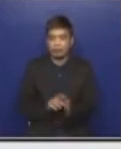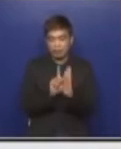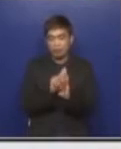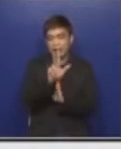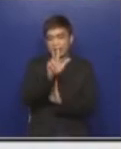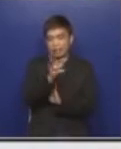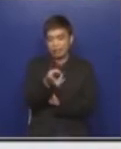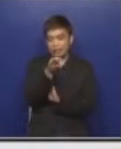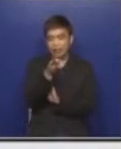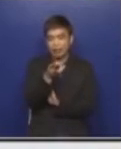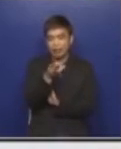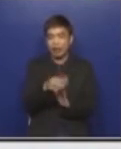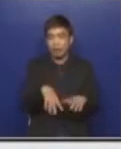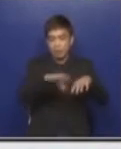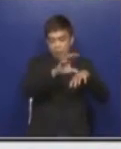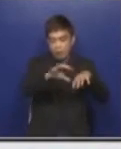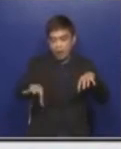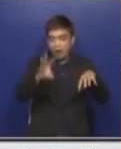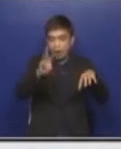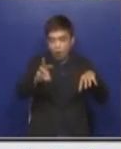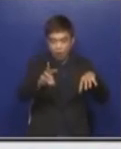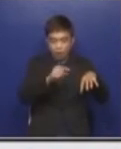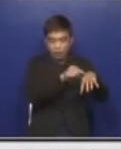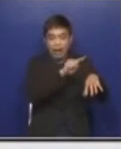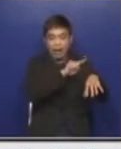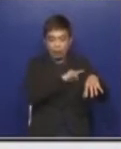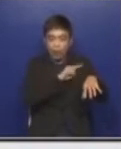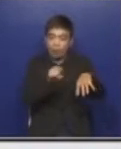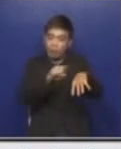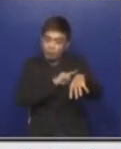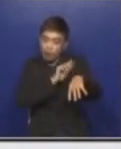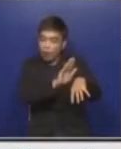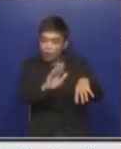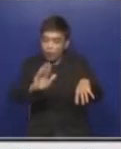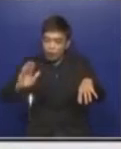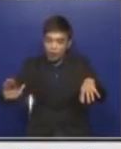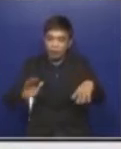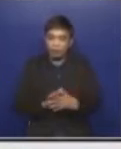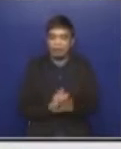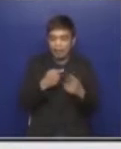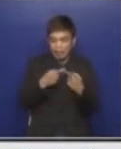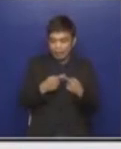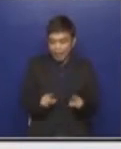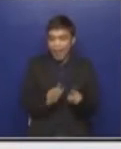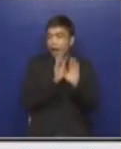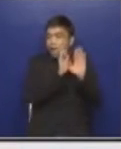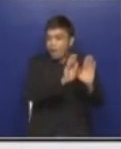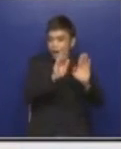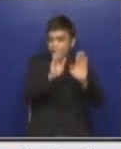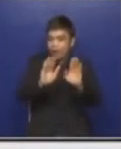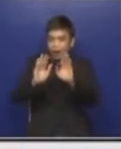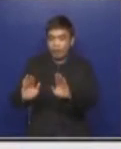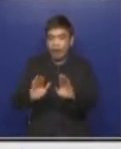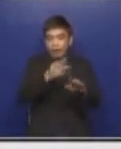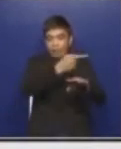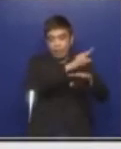เอาว่ามีกอง6กองแบ่งแยกอำนาจหน้าที่รองรับเชิงนโยบายเอาไว้แต่ประเด็นที่ผมจะฝากท่านประธานไปยังท่านรัฐมนตรี